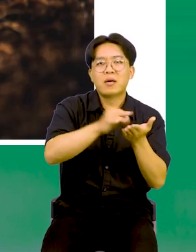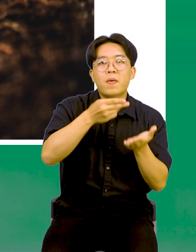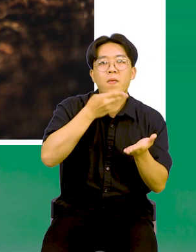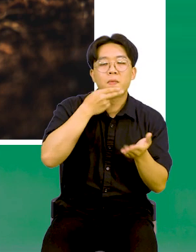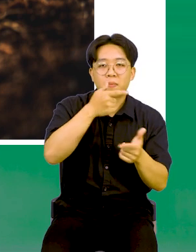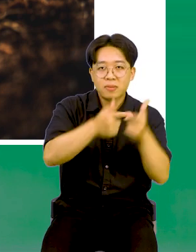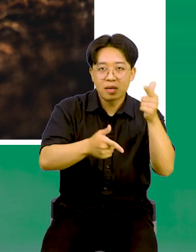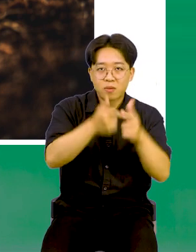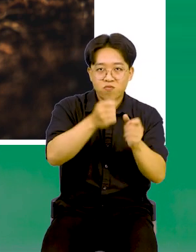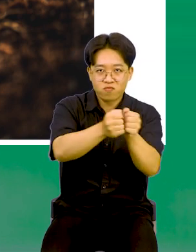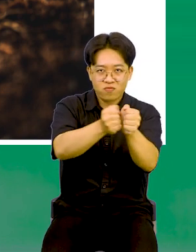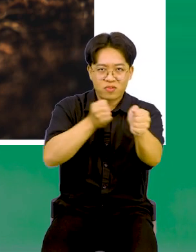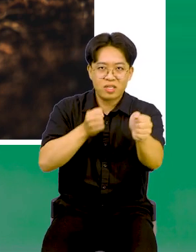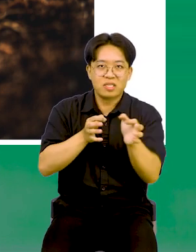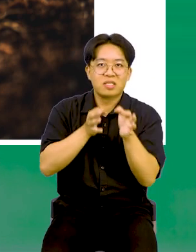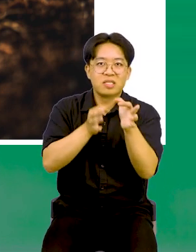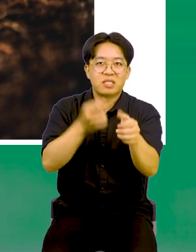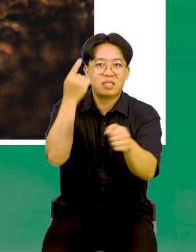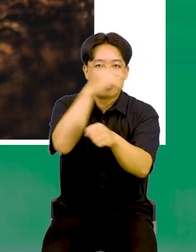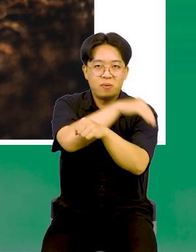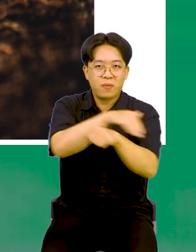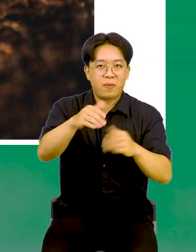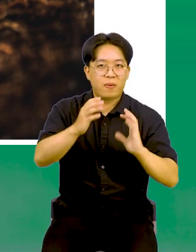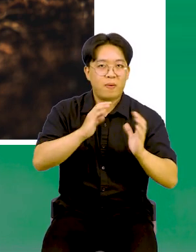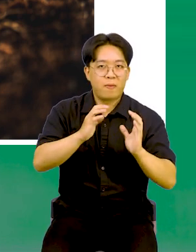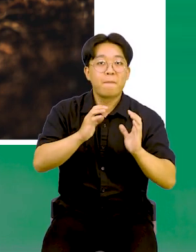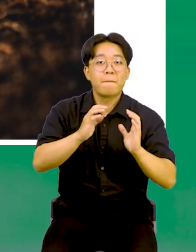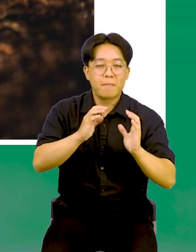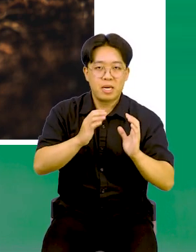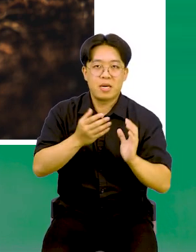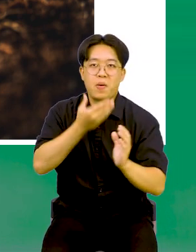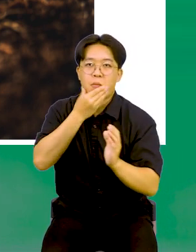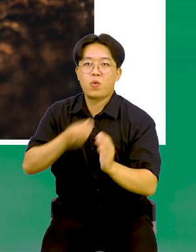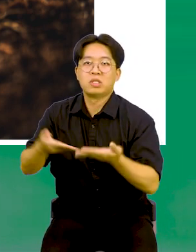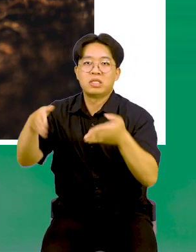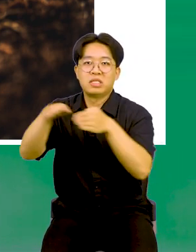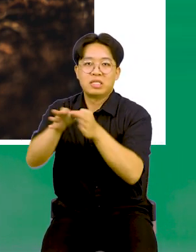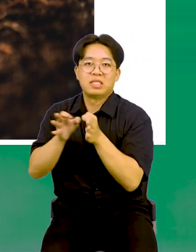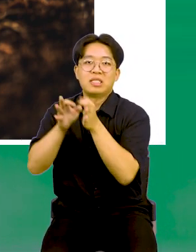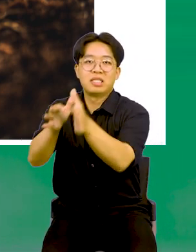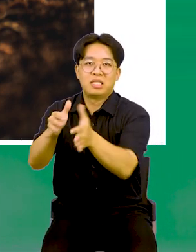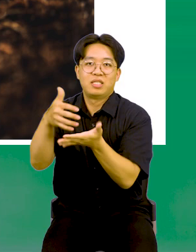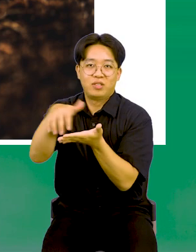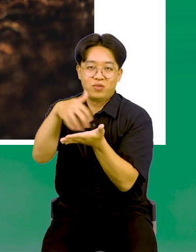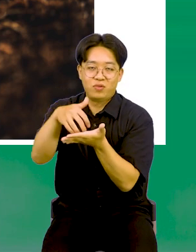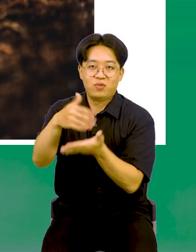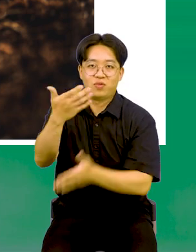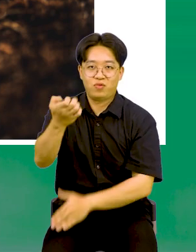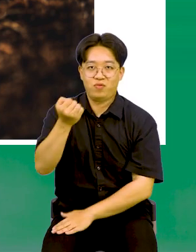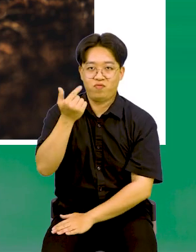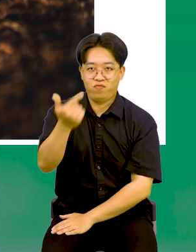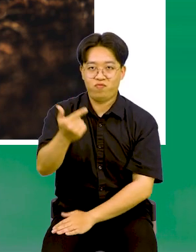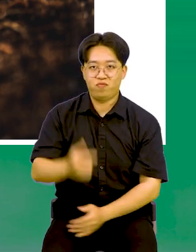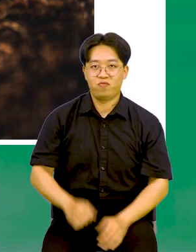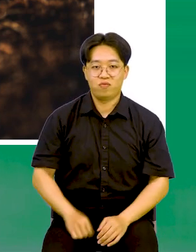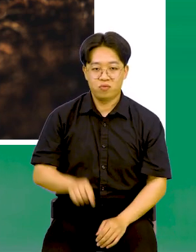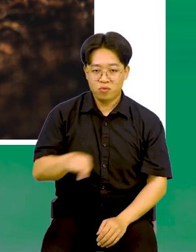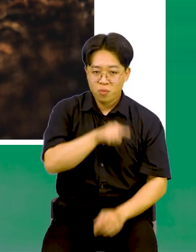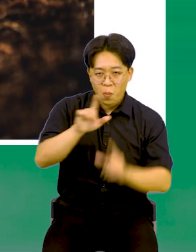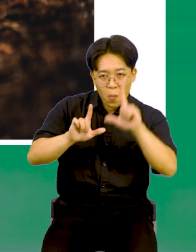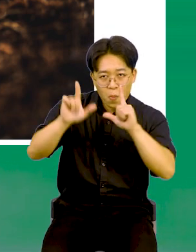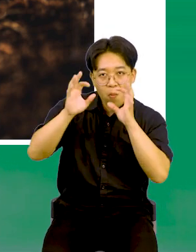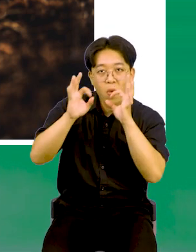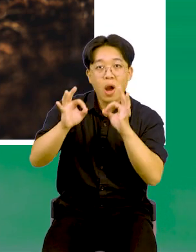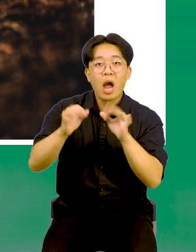추진해서 관내 복지시설에 96점의 폐가구를 기부하기도 했었죠. 이 정도면 누가 봐도 상